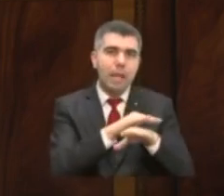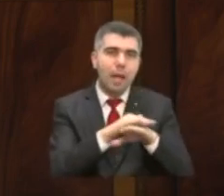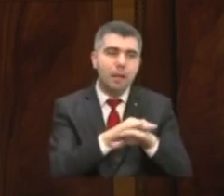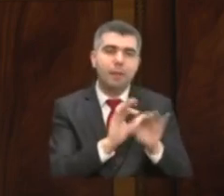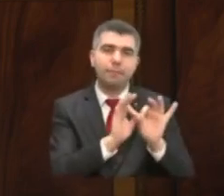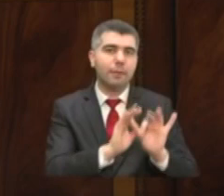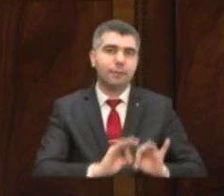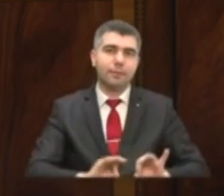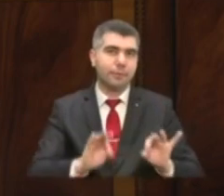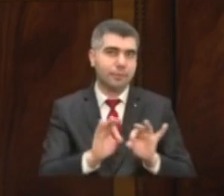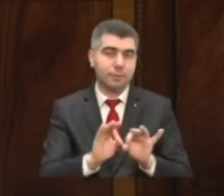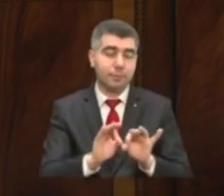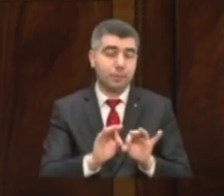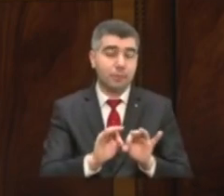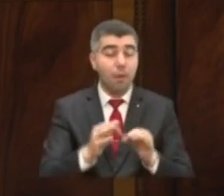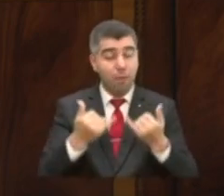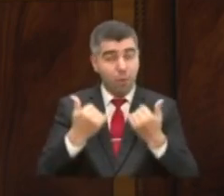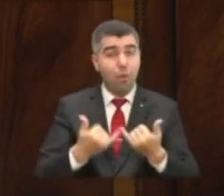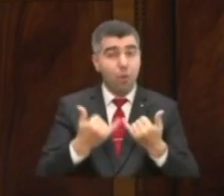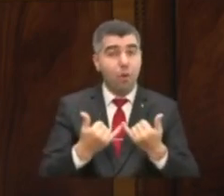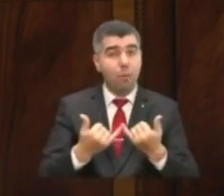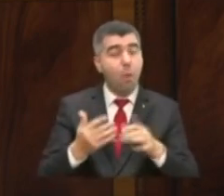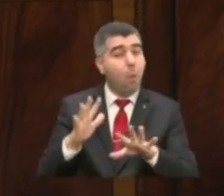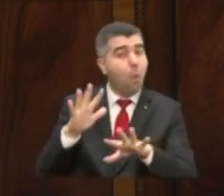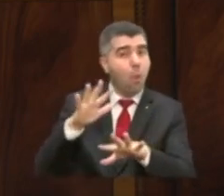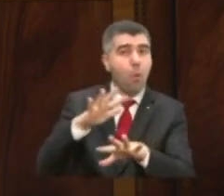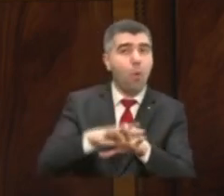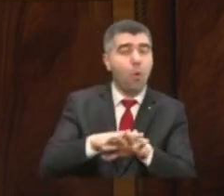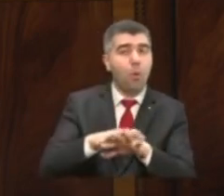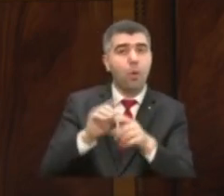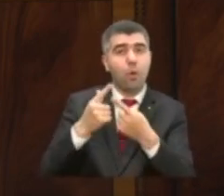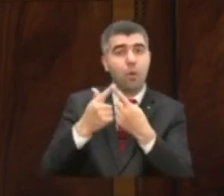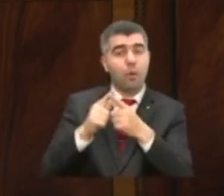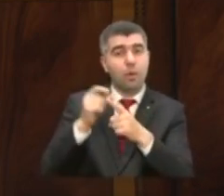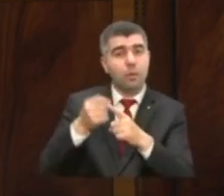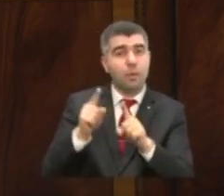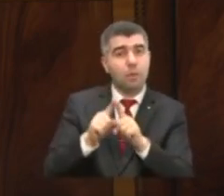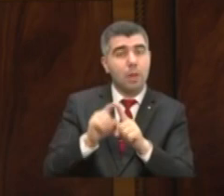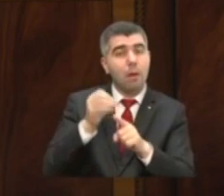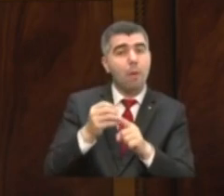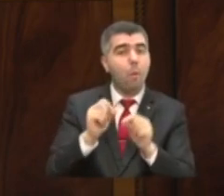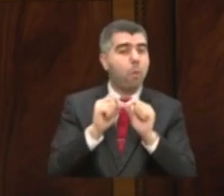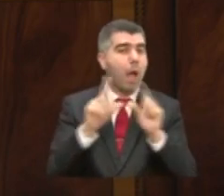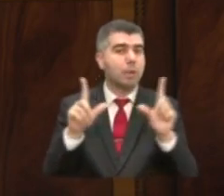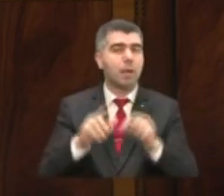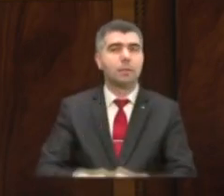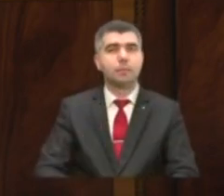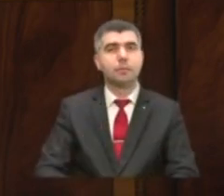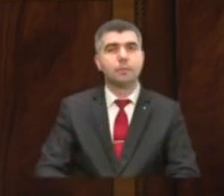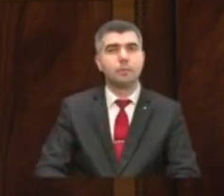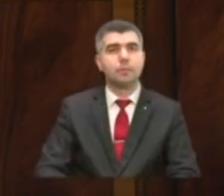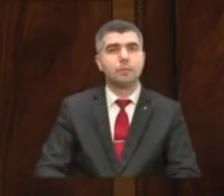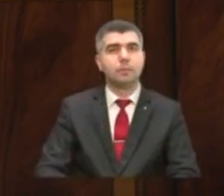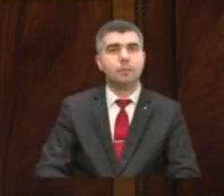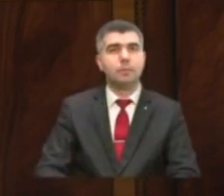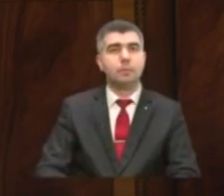جميعا، لا أحزاب سياسية لا مؤسسات، باش أننا نمضيو في بناء هذا المناخ. السيد الرئيس سبق